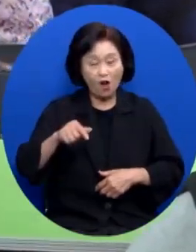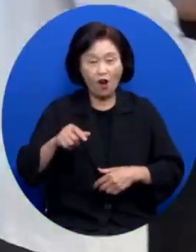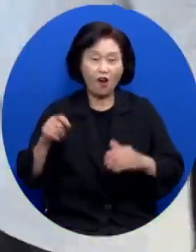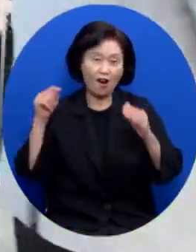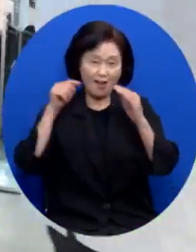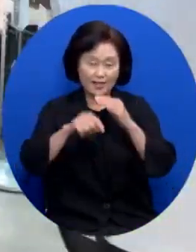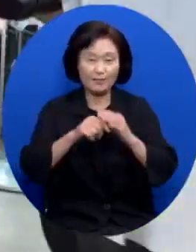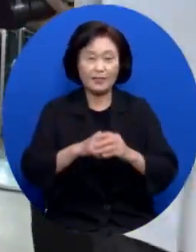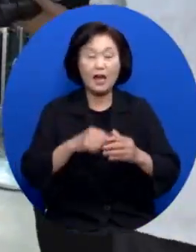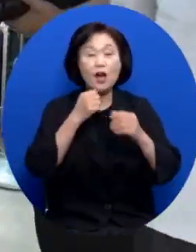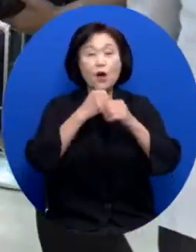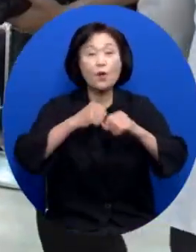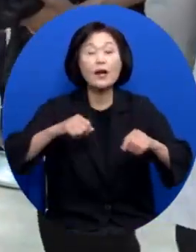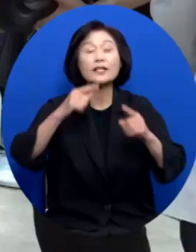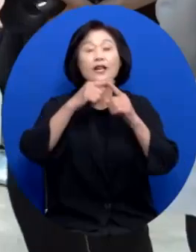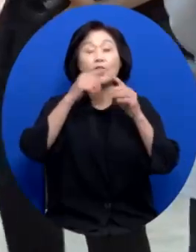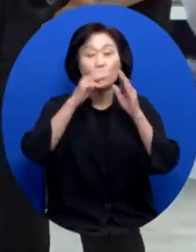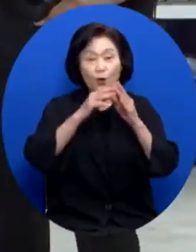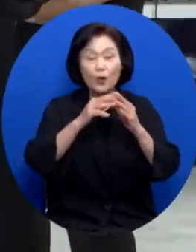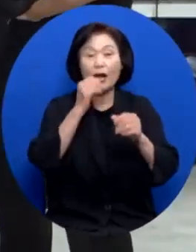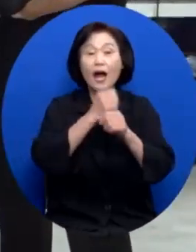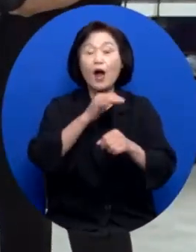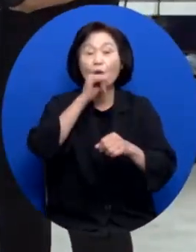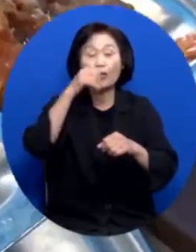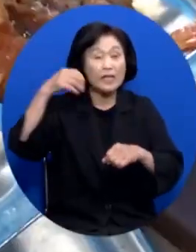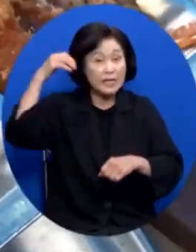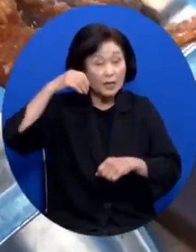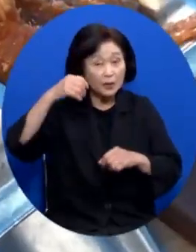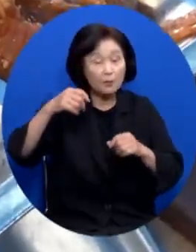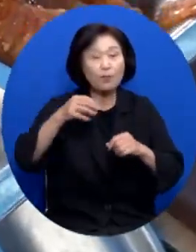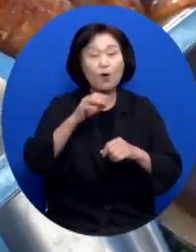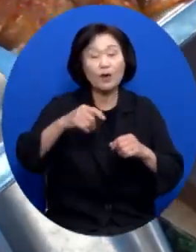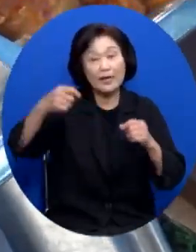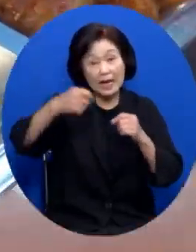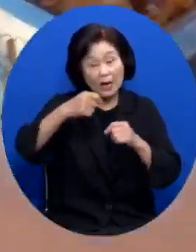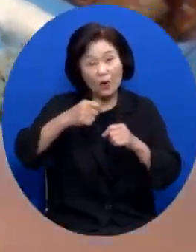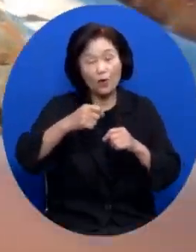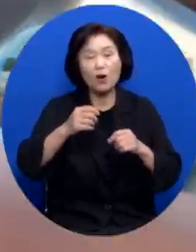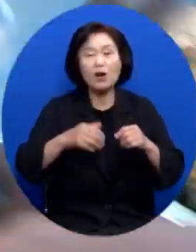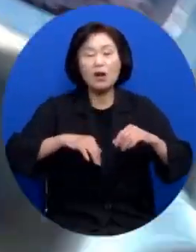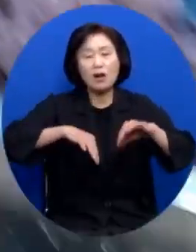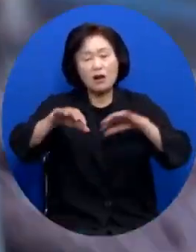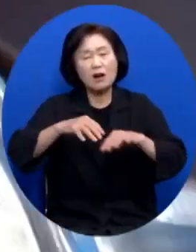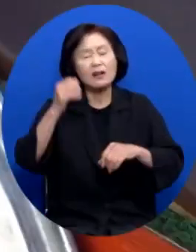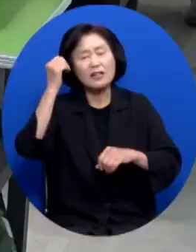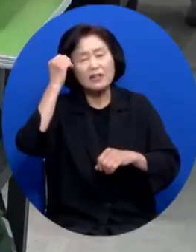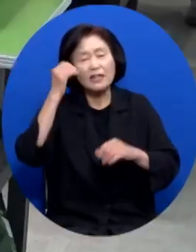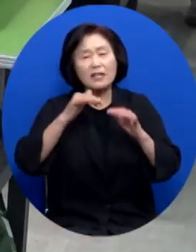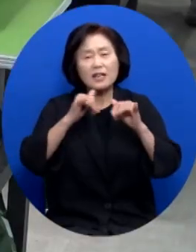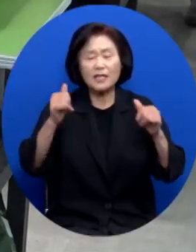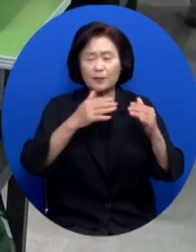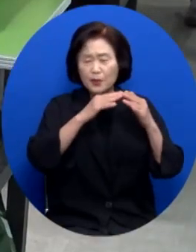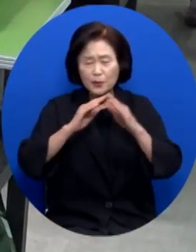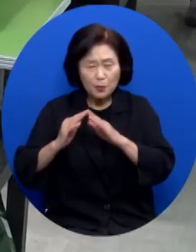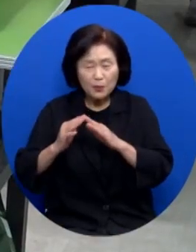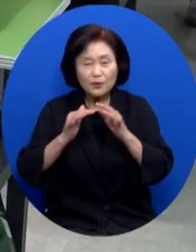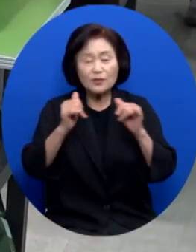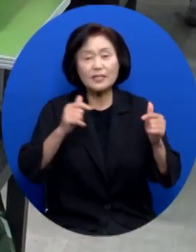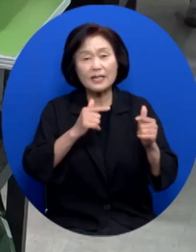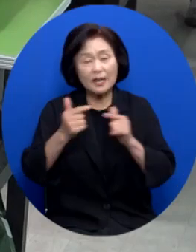성시화운동본부는 광야교회가 전개하고 있는 영등포역 인근 노숙인과 쪽방촌 주민을 위한 무료급식 봉사에